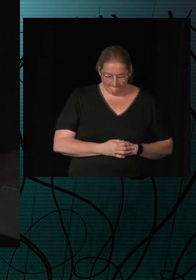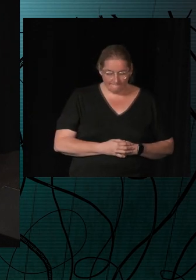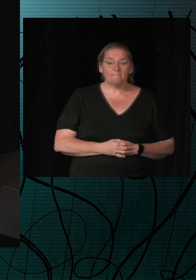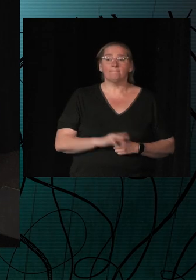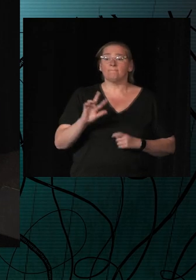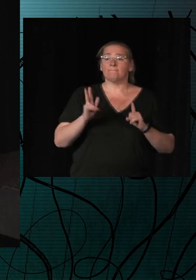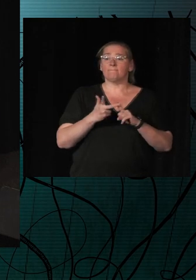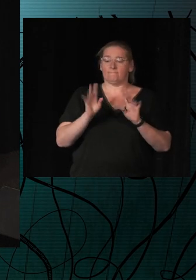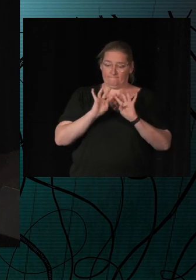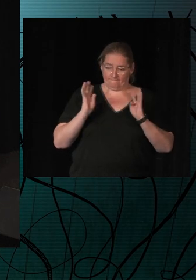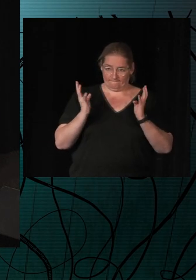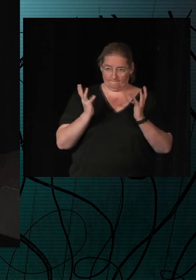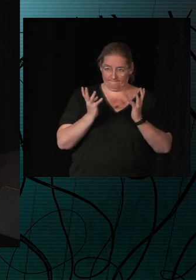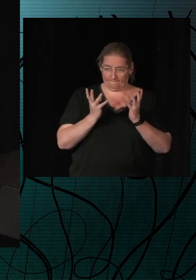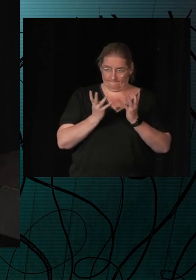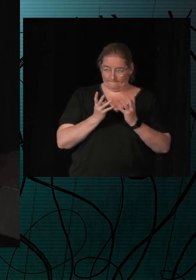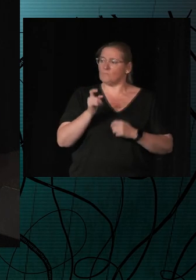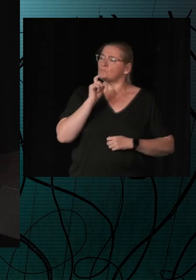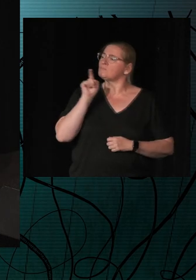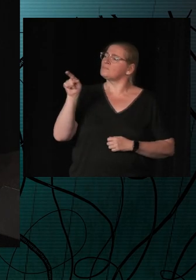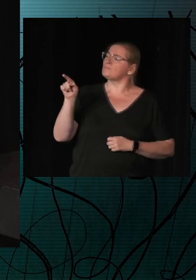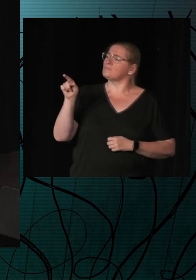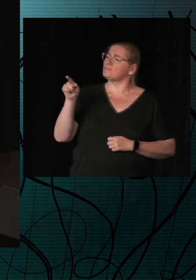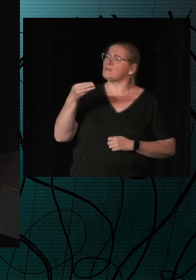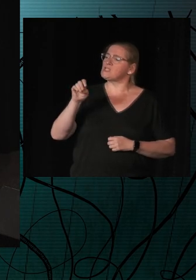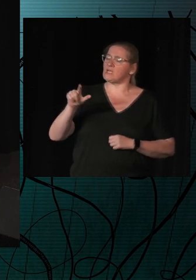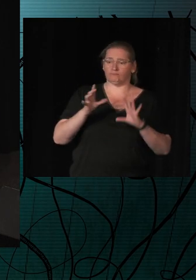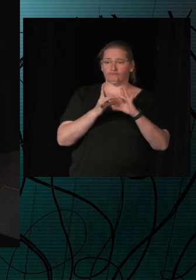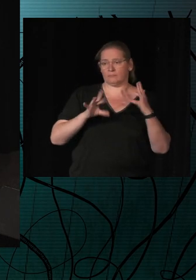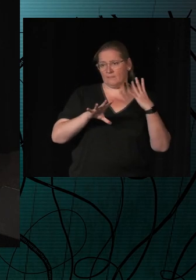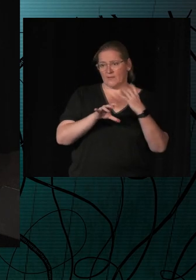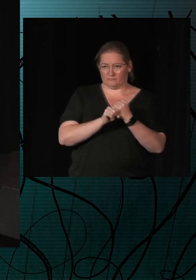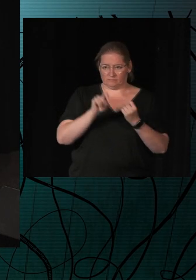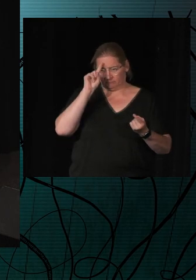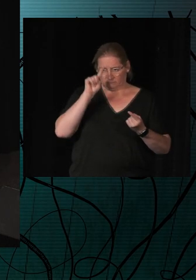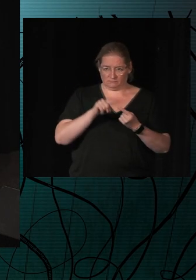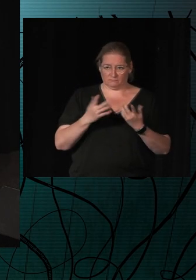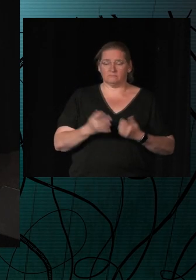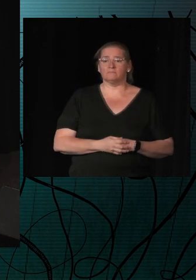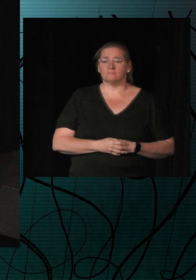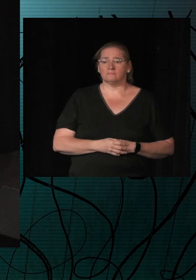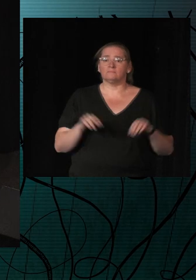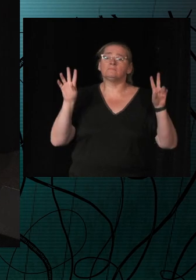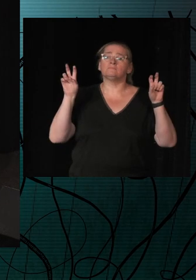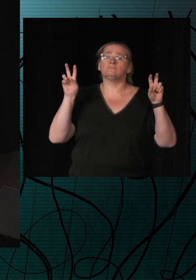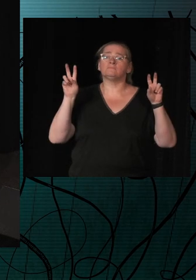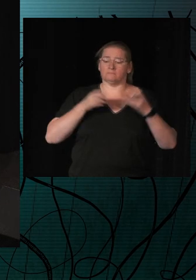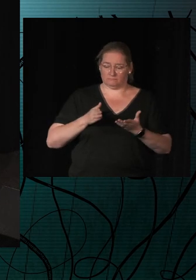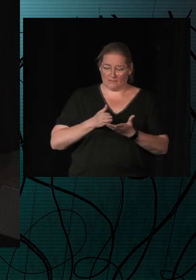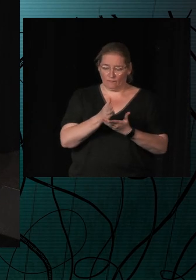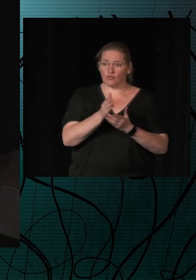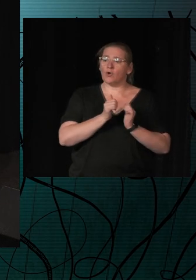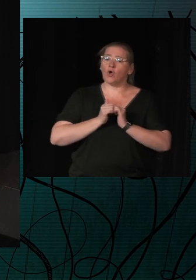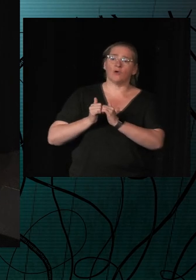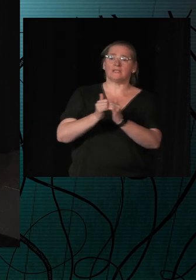la troisème table ronde comme l'a dit brièvement Michel André va s'intéresser à ce qu'on appelle ce qu'on a intitulé l'aventure collective